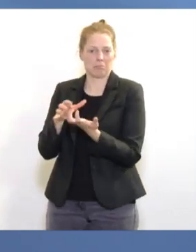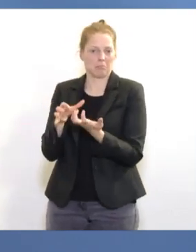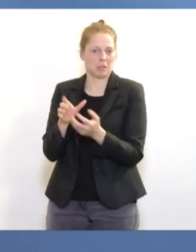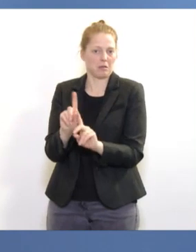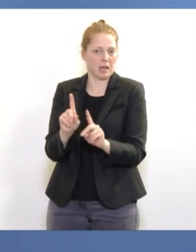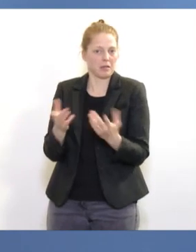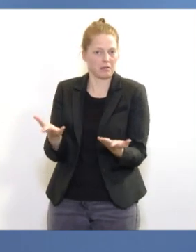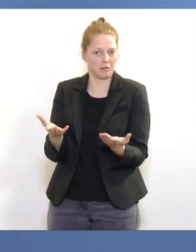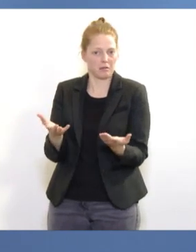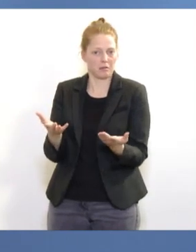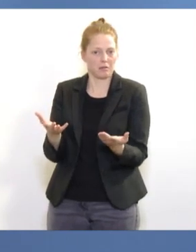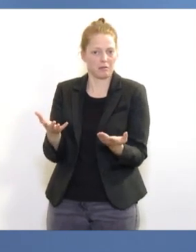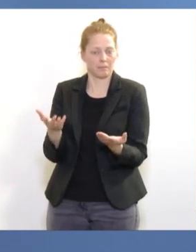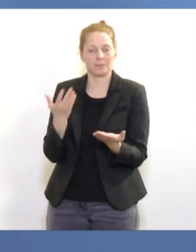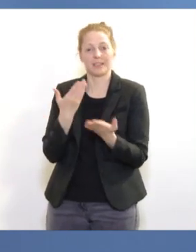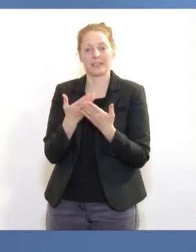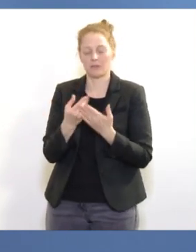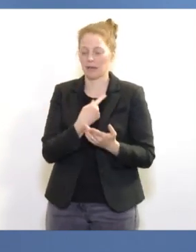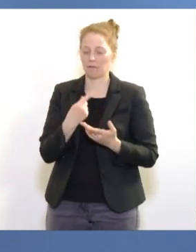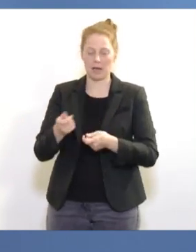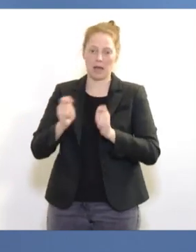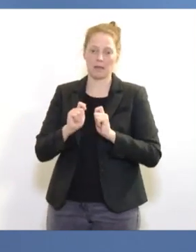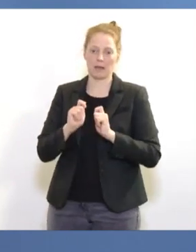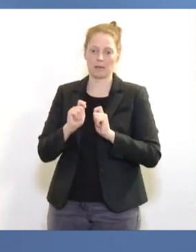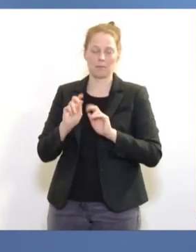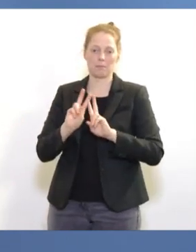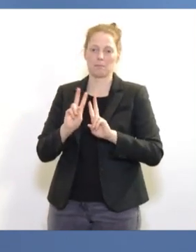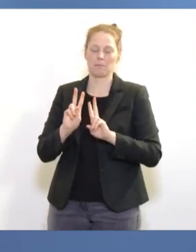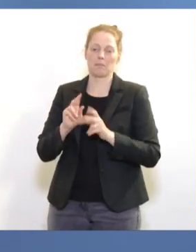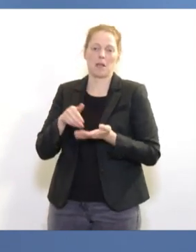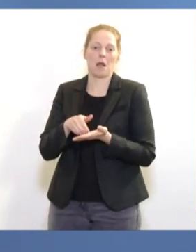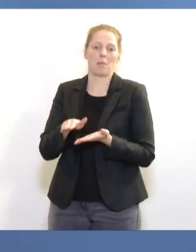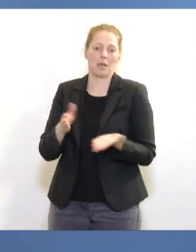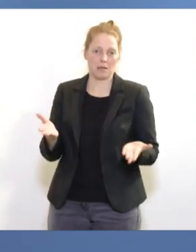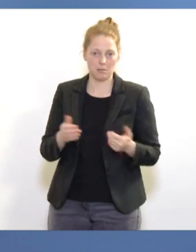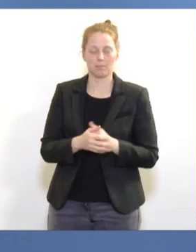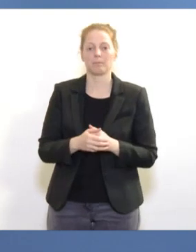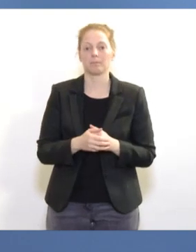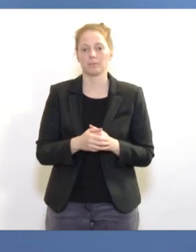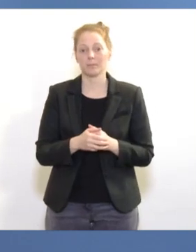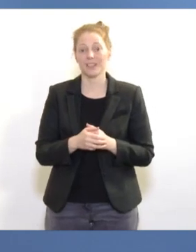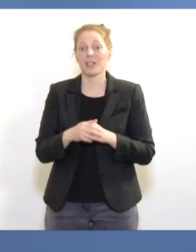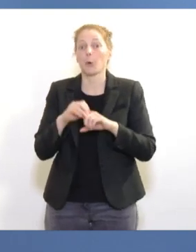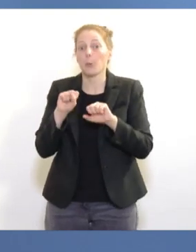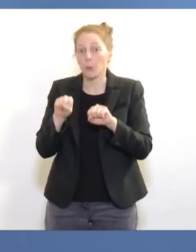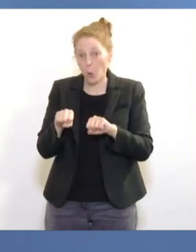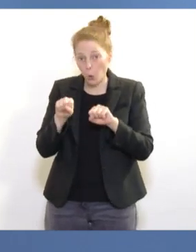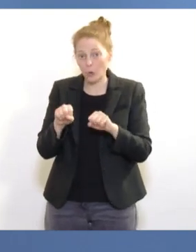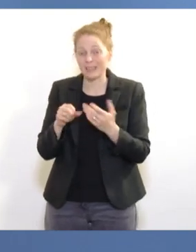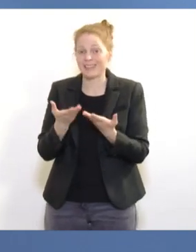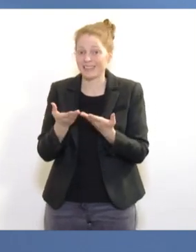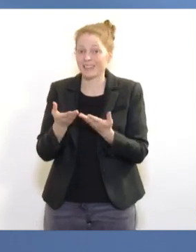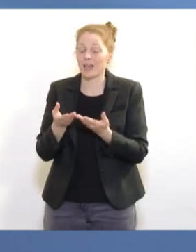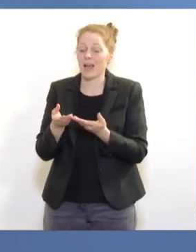befanden und dafür haben wir die Demanden mal als Hüßbar gehalten. Es kennt Sinn, dass die eng oder andere